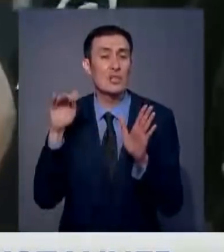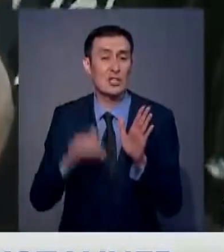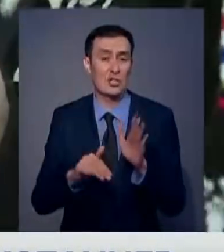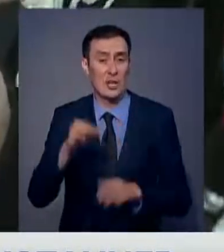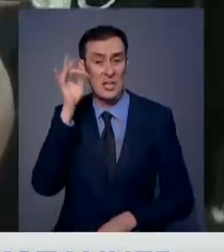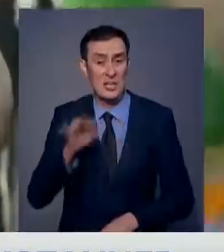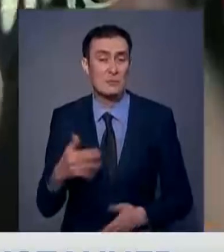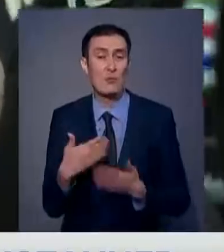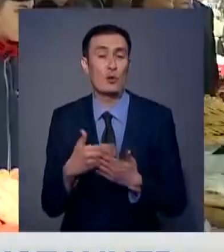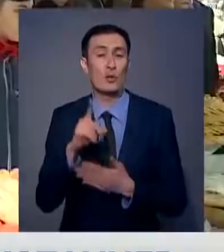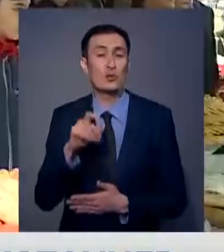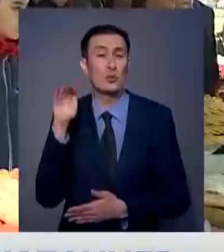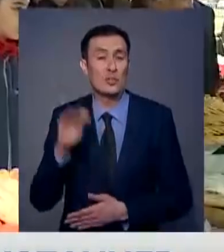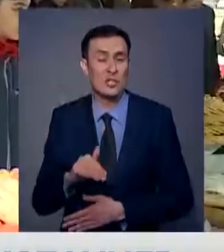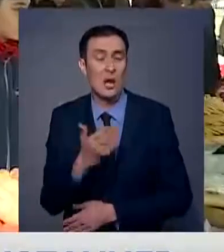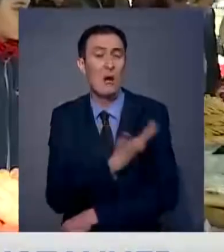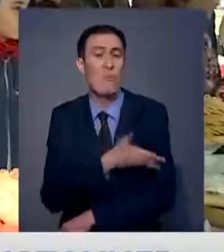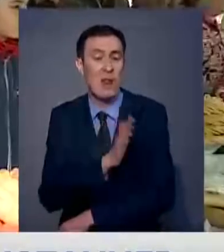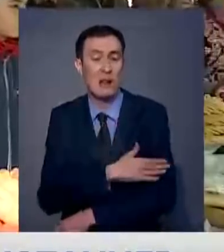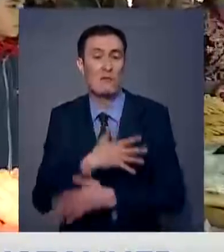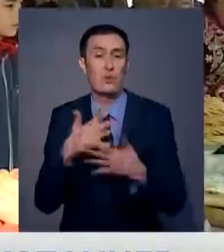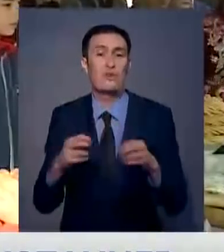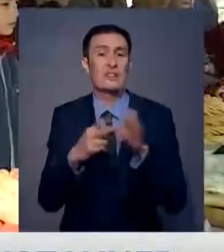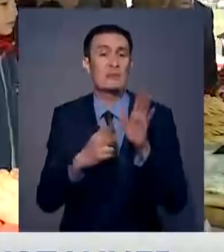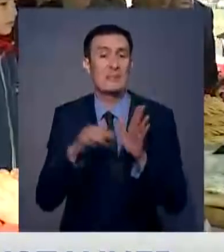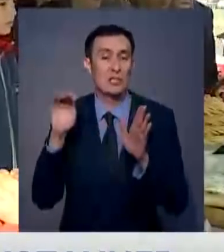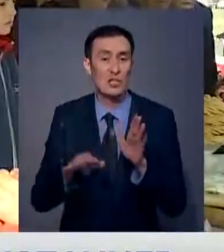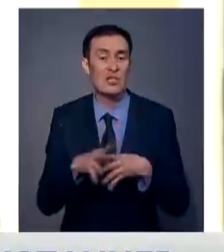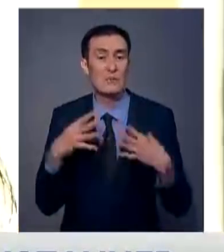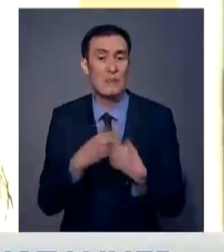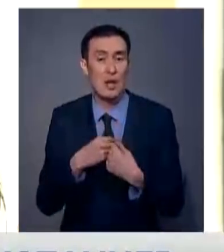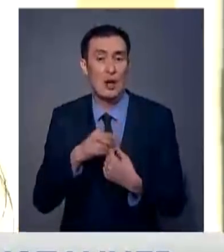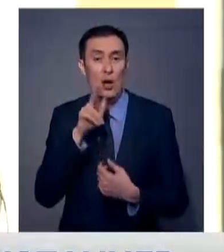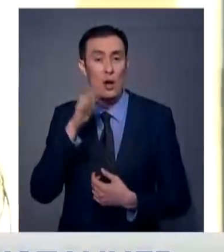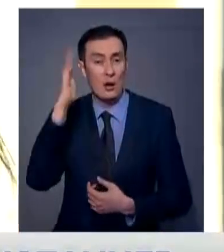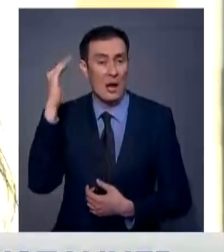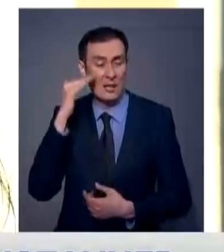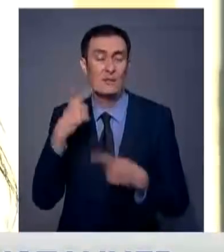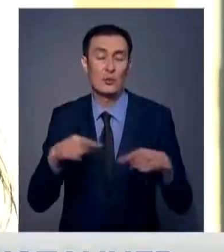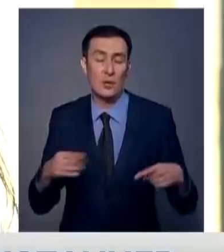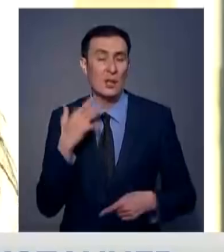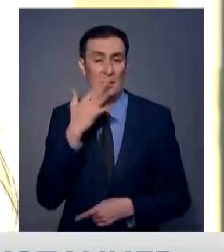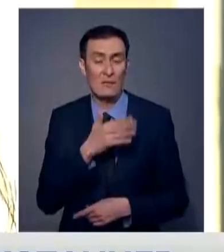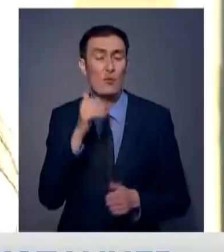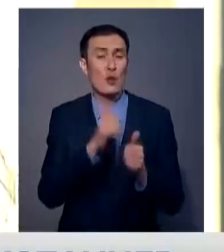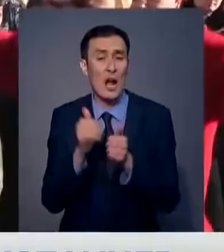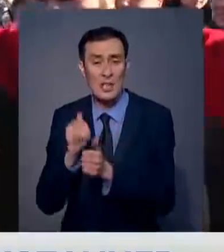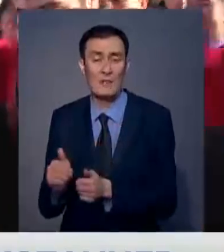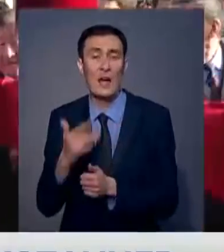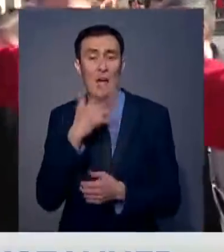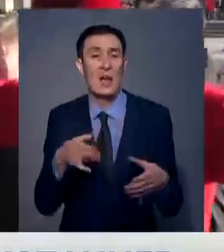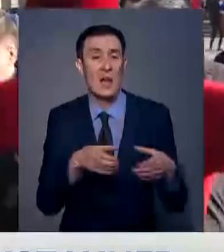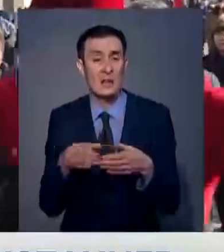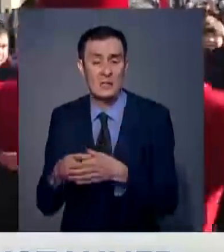немцев, около 100 тысяч поляков, свыше 18 тысяч семей корейцев и других национальностей. У каждого этноса